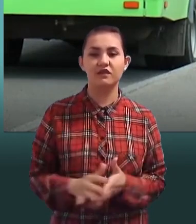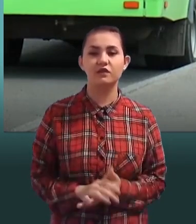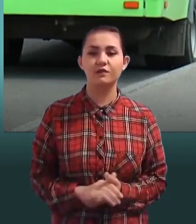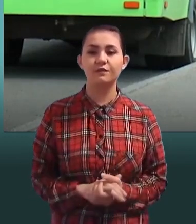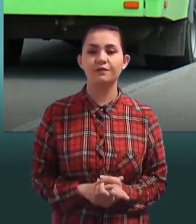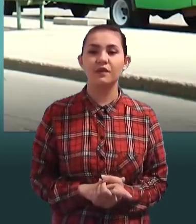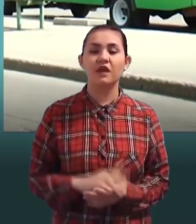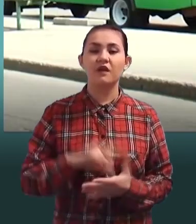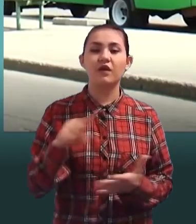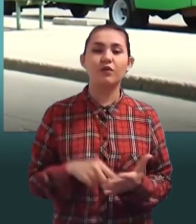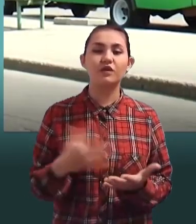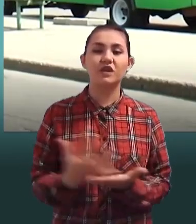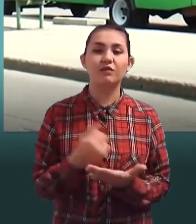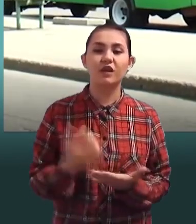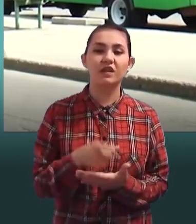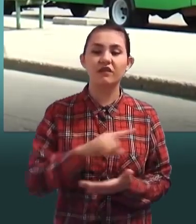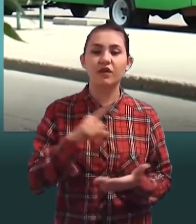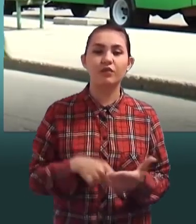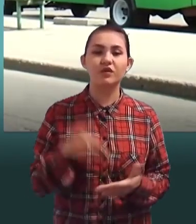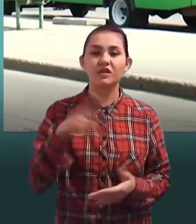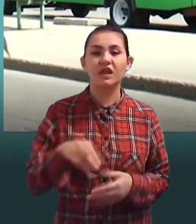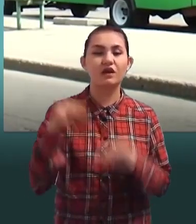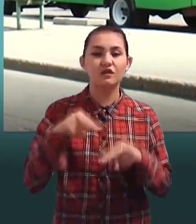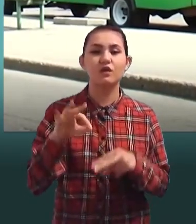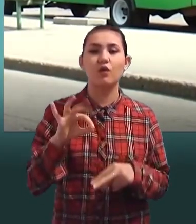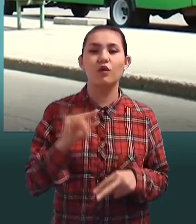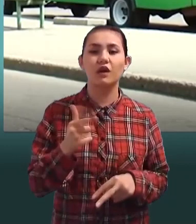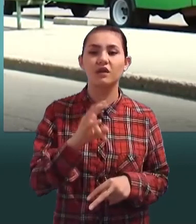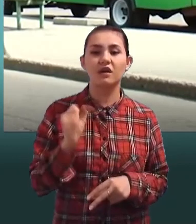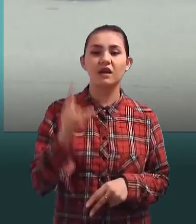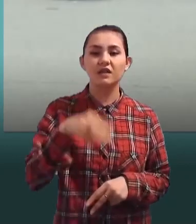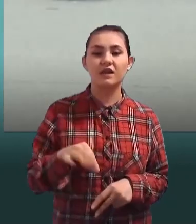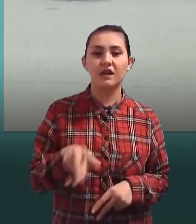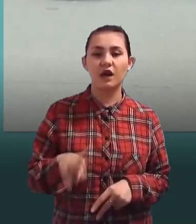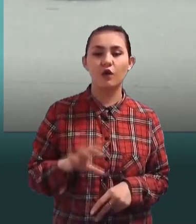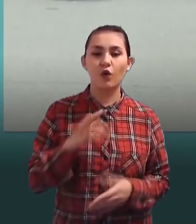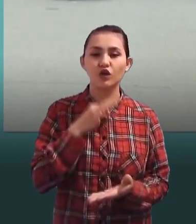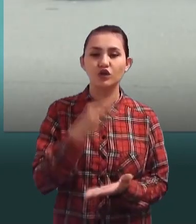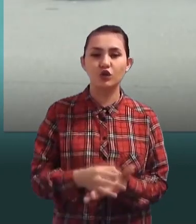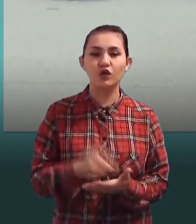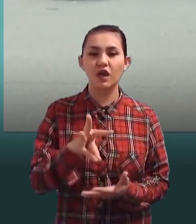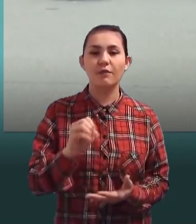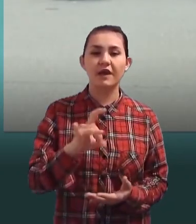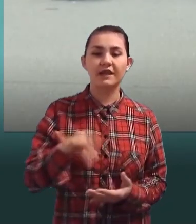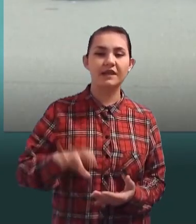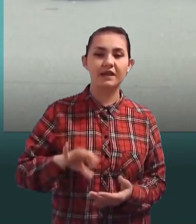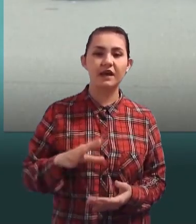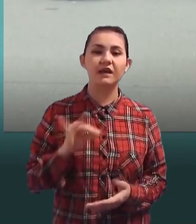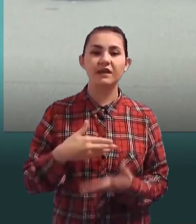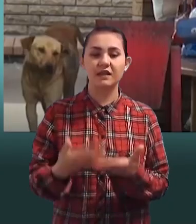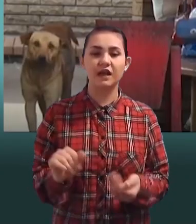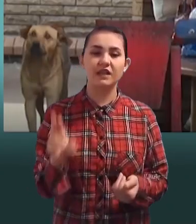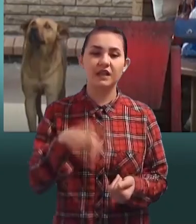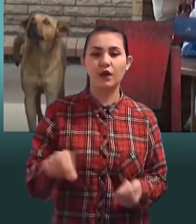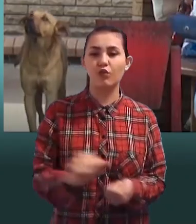Вопрос зарплаты – это вопрос для контролирующих органов, для вот таких отчетов, для мерії і так далі, для каких-то бумаг, но не